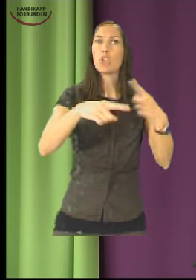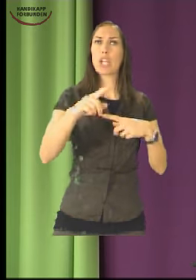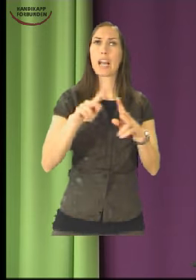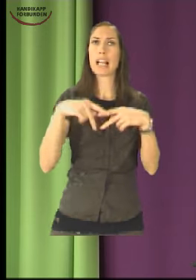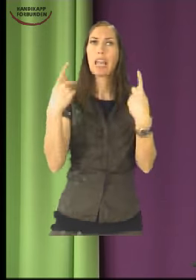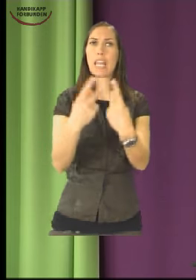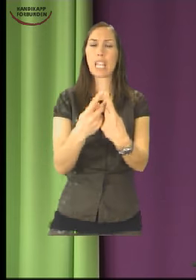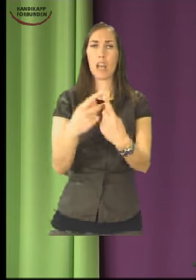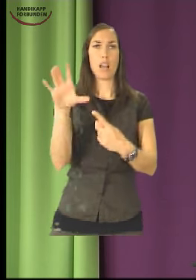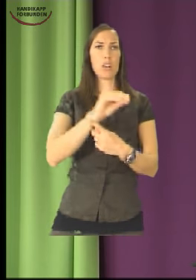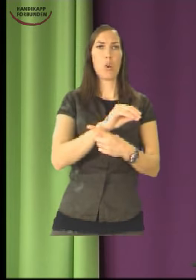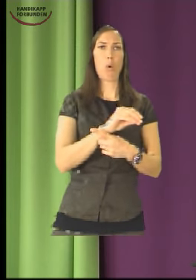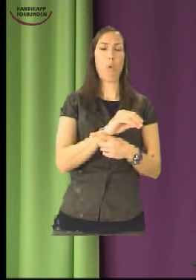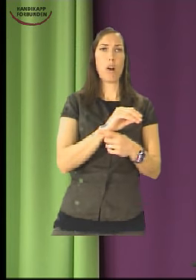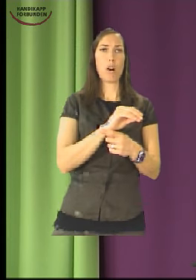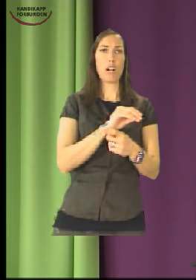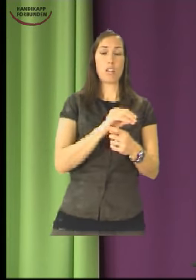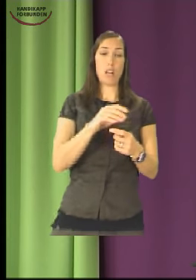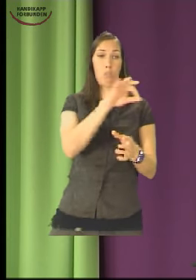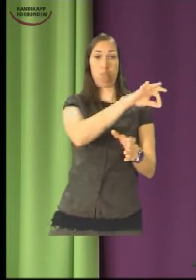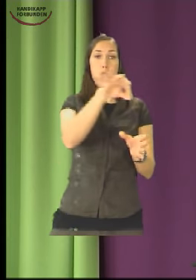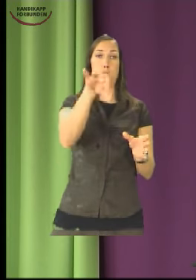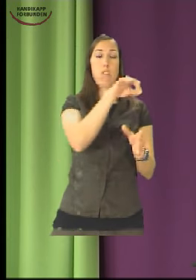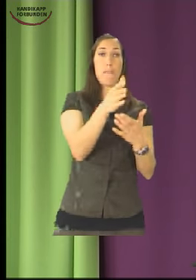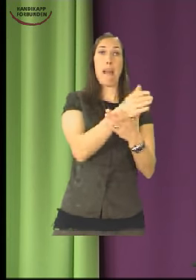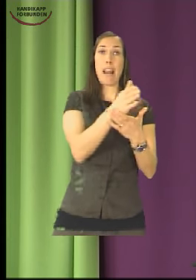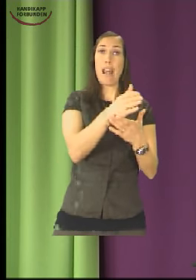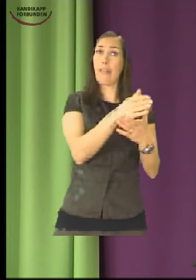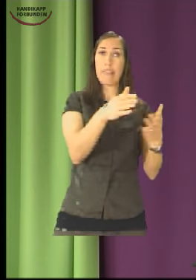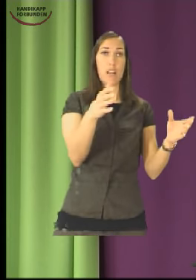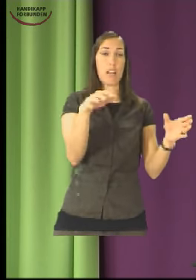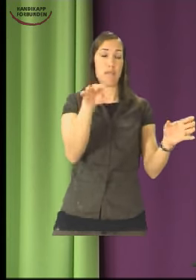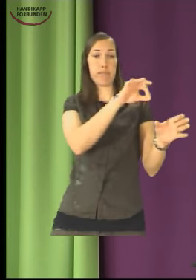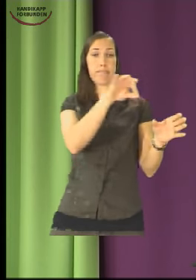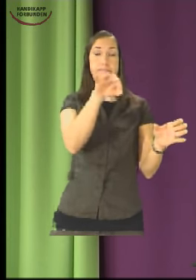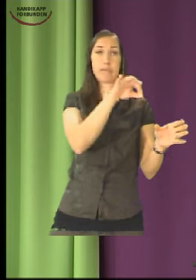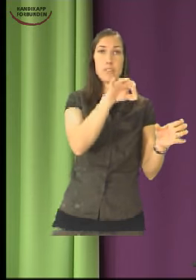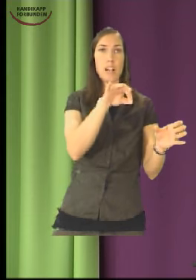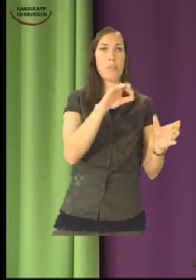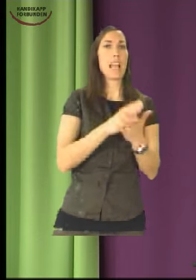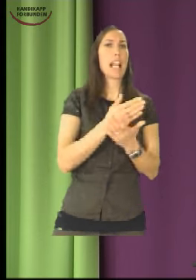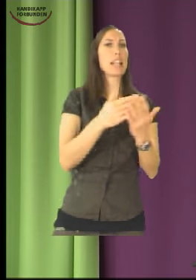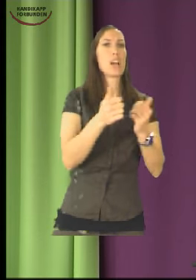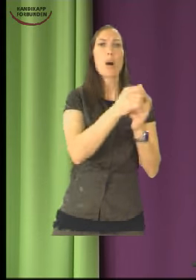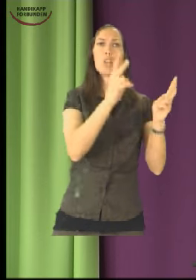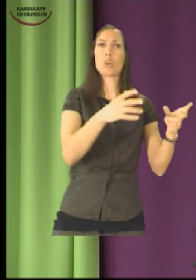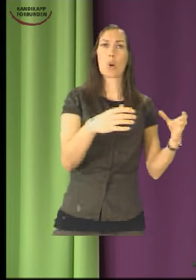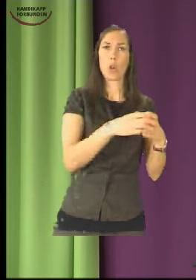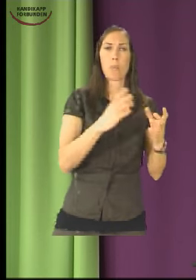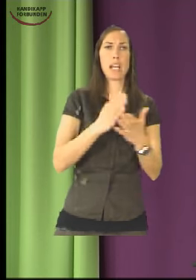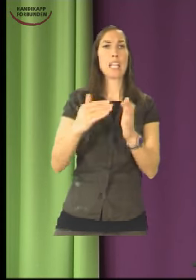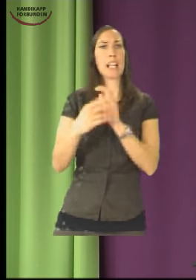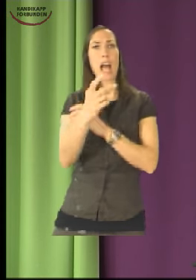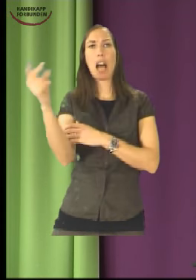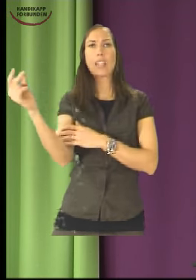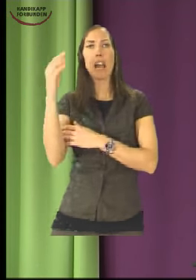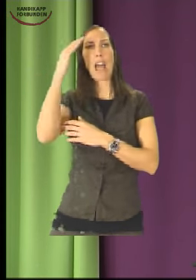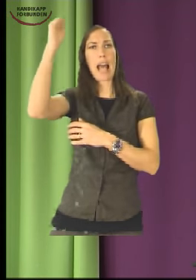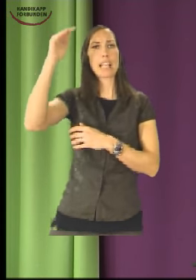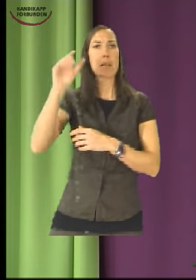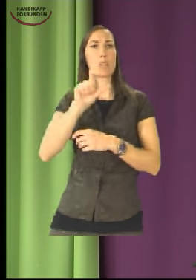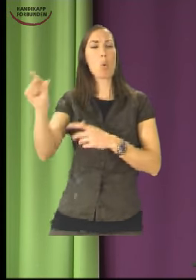hamnar du liksom i centrum. Det är mellan stolarna i regel. Och det gäller inte bara den gruppen. Det gäller också andra, det gäller äldre